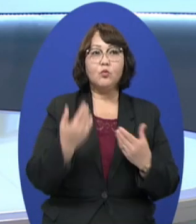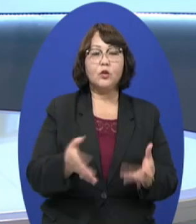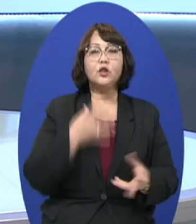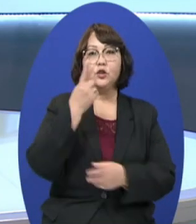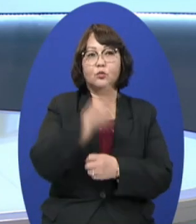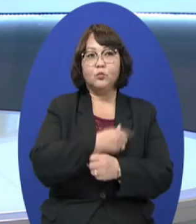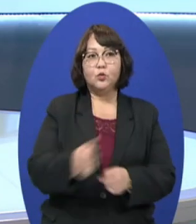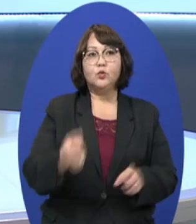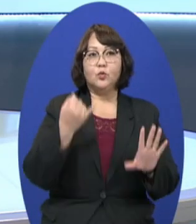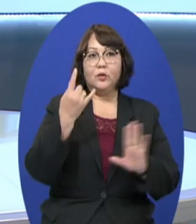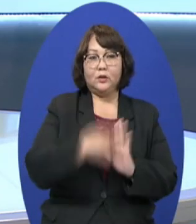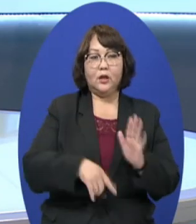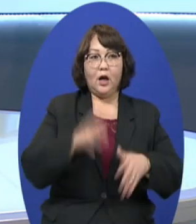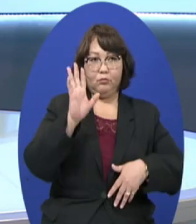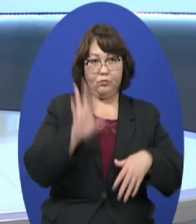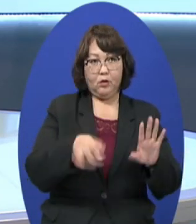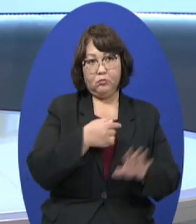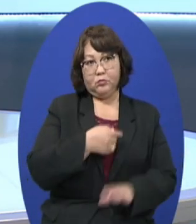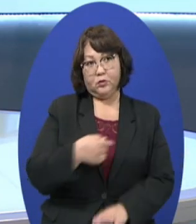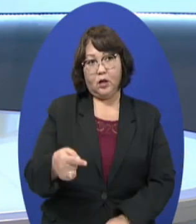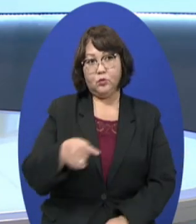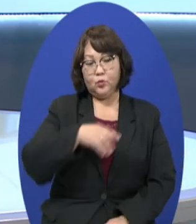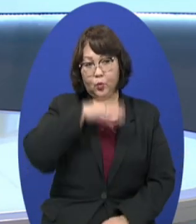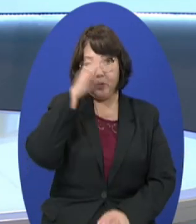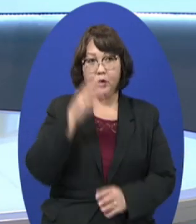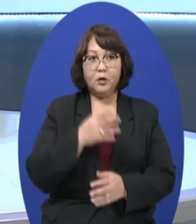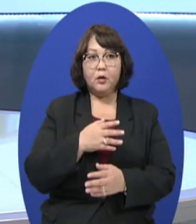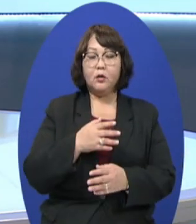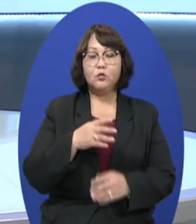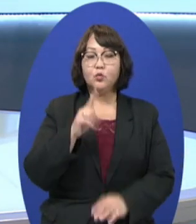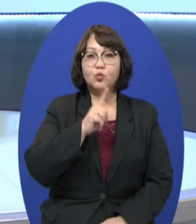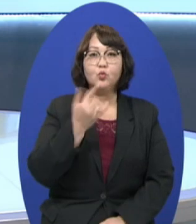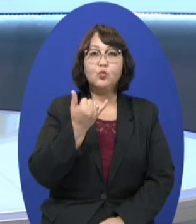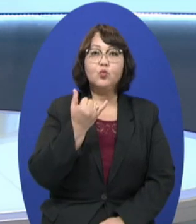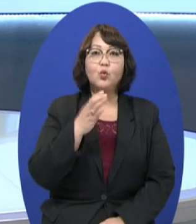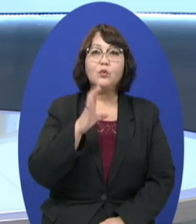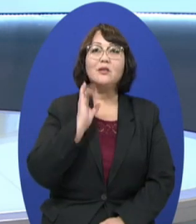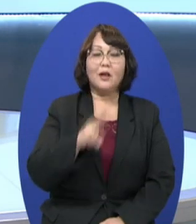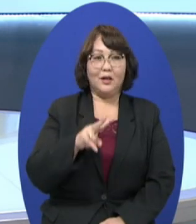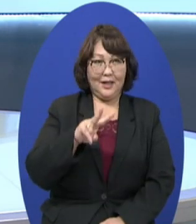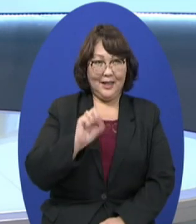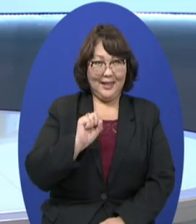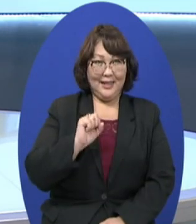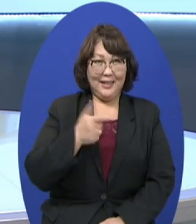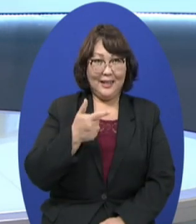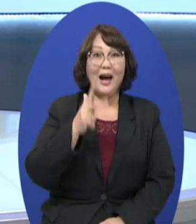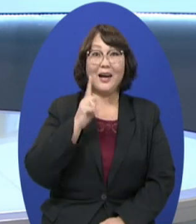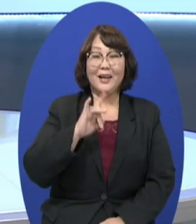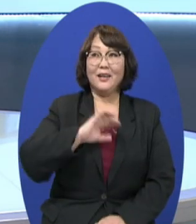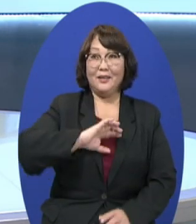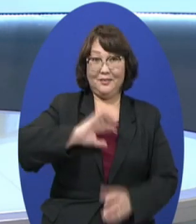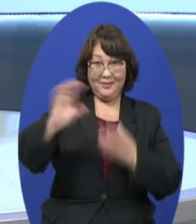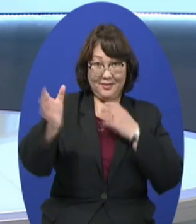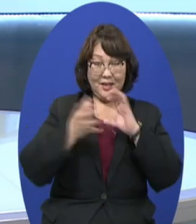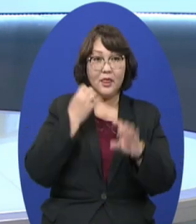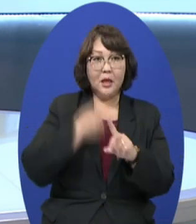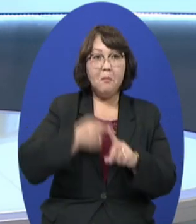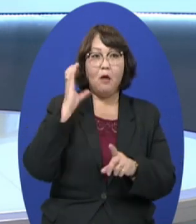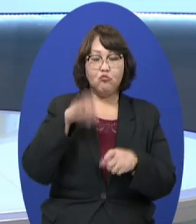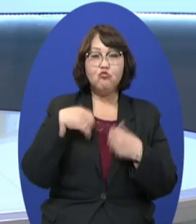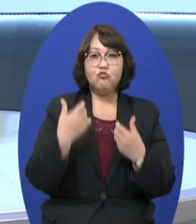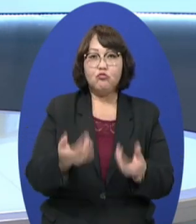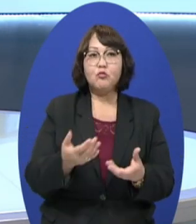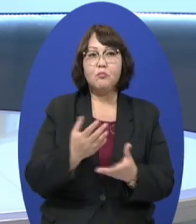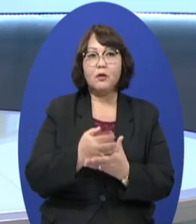За жил бүрийн 6 дугаар сарын 15-наас цуслангийн замд зорчих нийтийн тээврийн хэрэгслийг нэмэлтээр үйлчилгээнд гаргадаг. Энэ жилийн хувьд коронавирусны